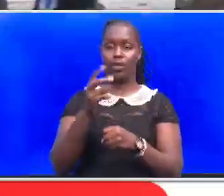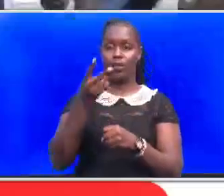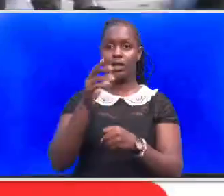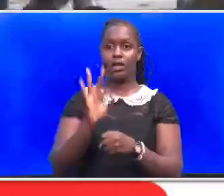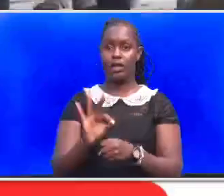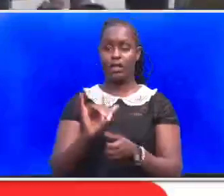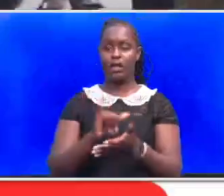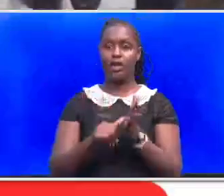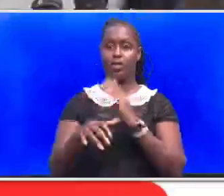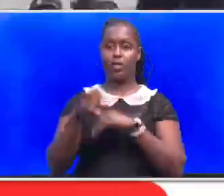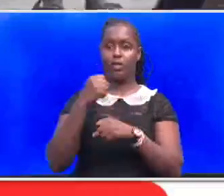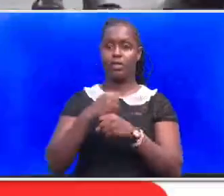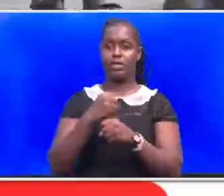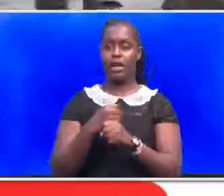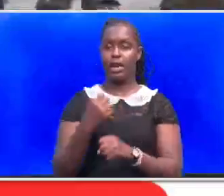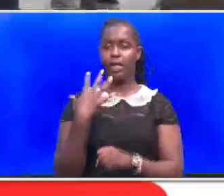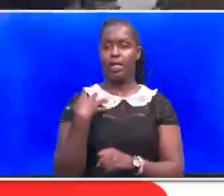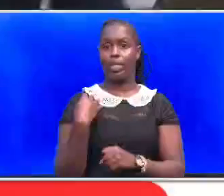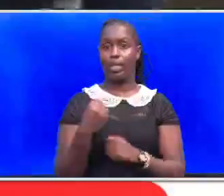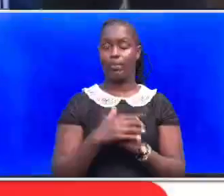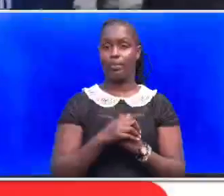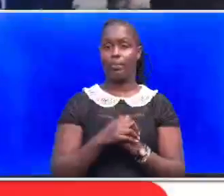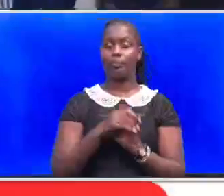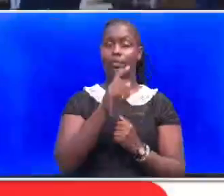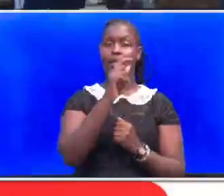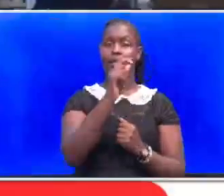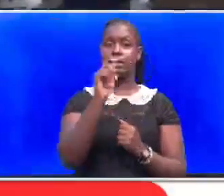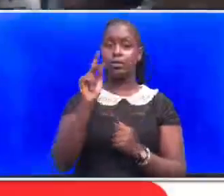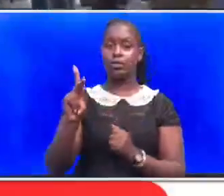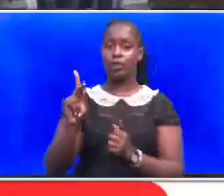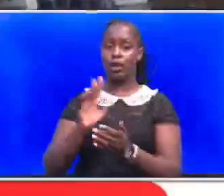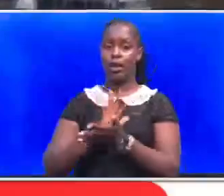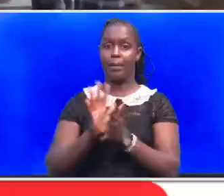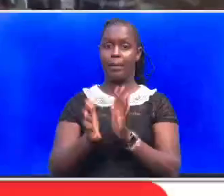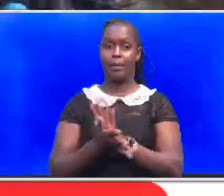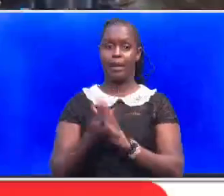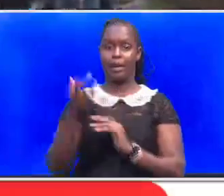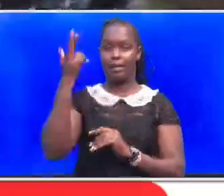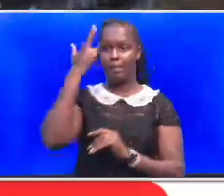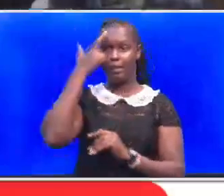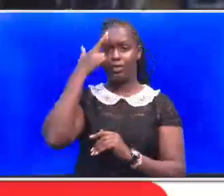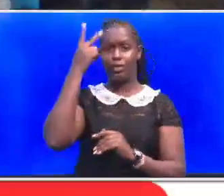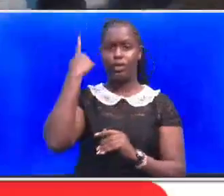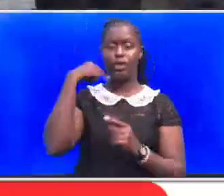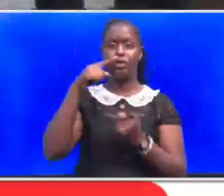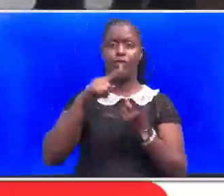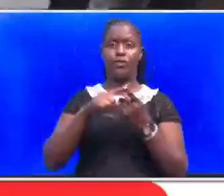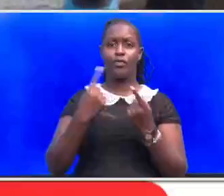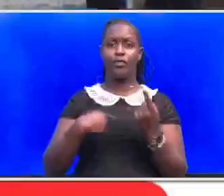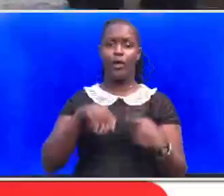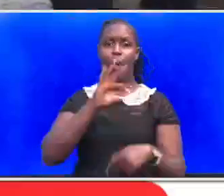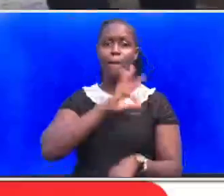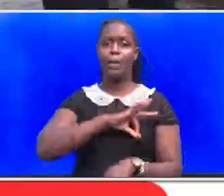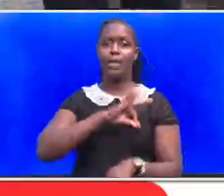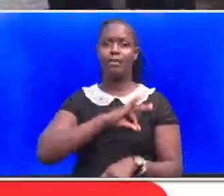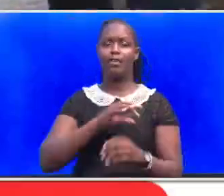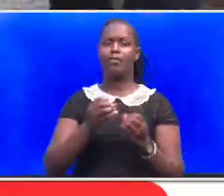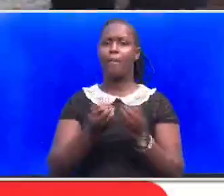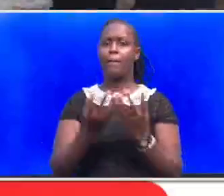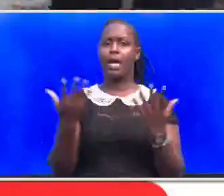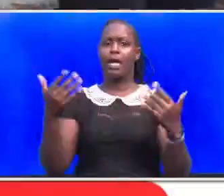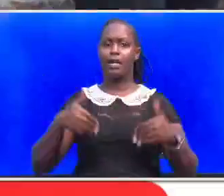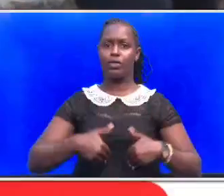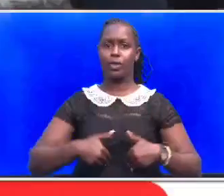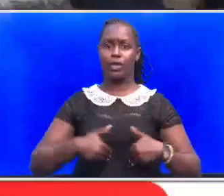karibuni. TikTok imekuwa chanzo cha riziki kwa vijana wengi wa Kenya, na miongoni mwao